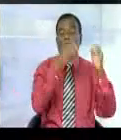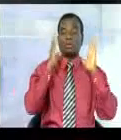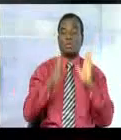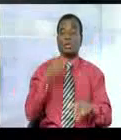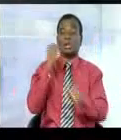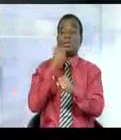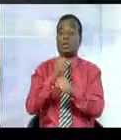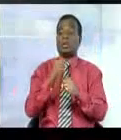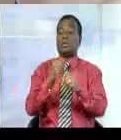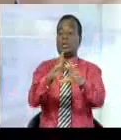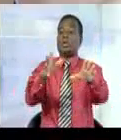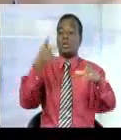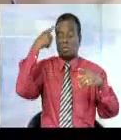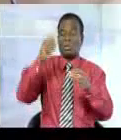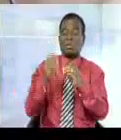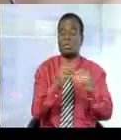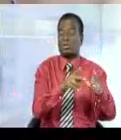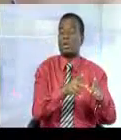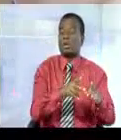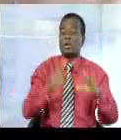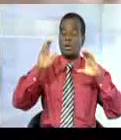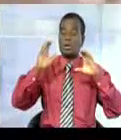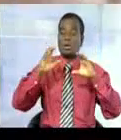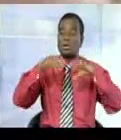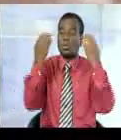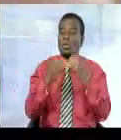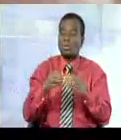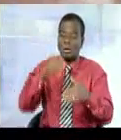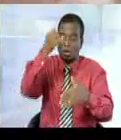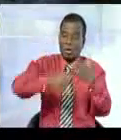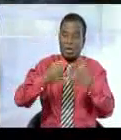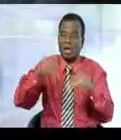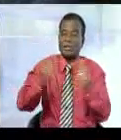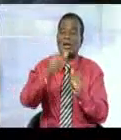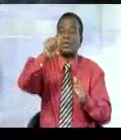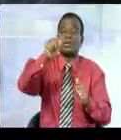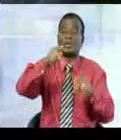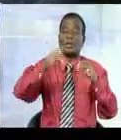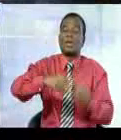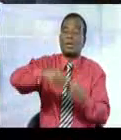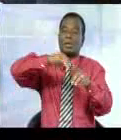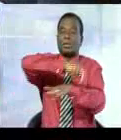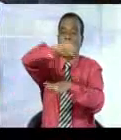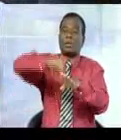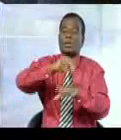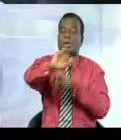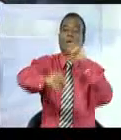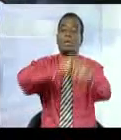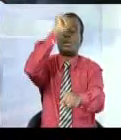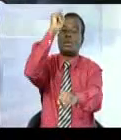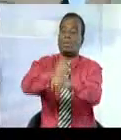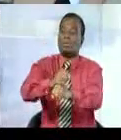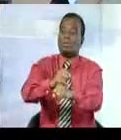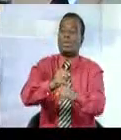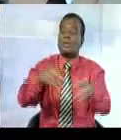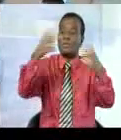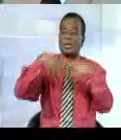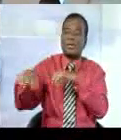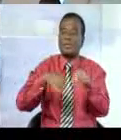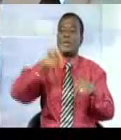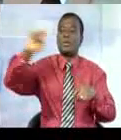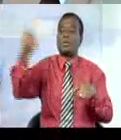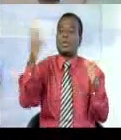s'activent déjà pour les préparatifs. Le comité artistique, composé d'une 20aine d'experts nationaux et internationaux, vient de tenir